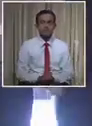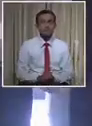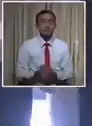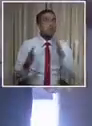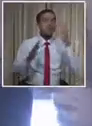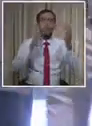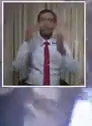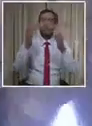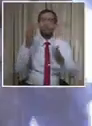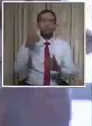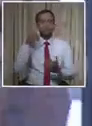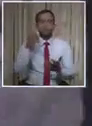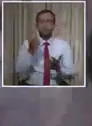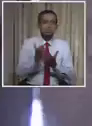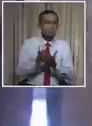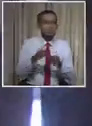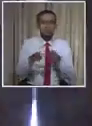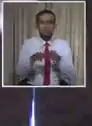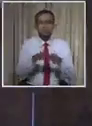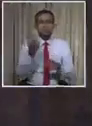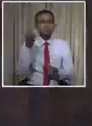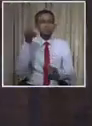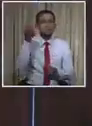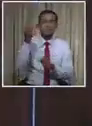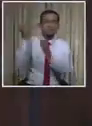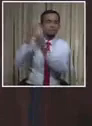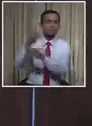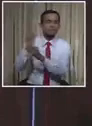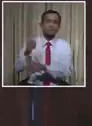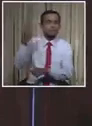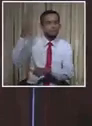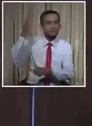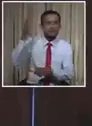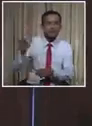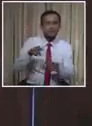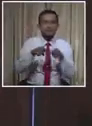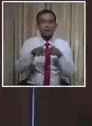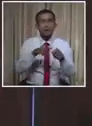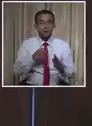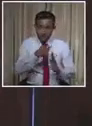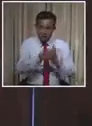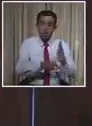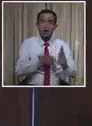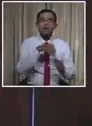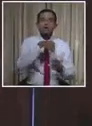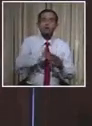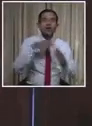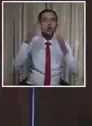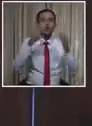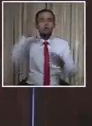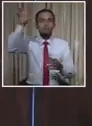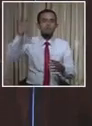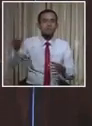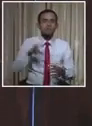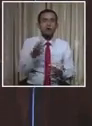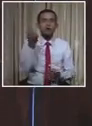ලෝකේ ඉතාමත් දරුණු ලෙස ආර්ථිකත්වයෙන් බිඳ වැටිලා ඒ වගේම අපේ රටේ ඇතුළු ලෝකේ බොහෝ රටවල්